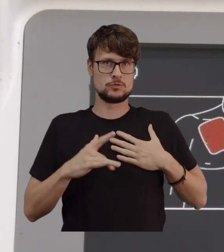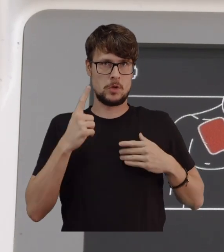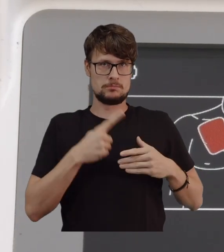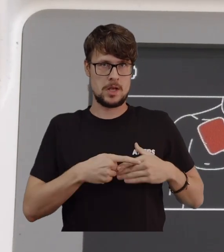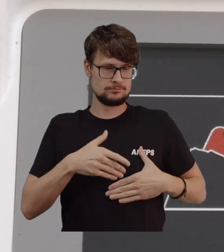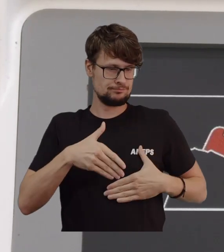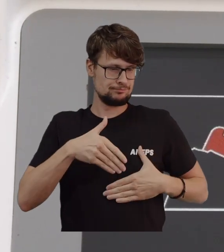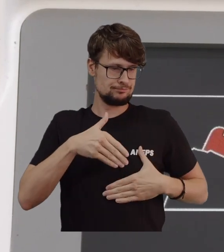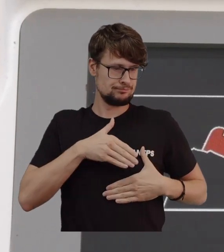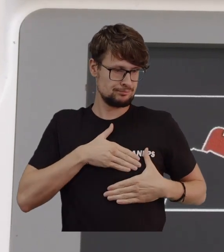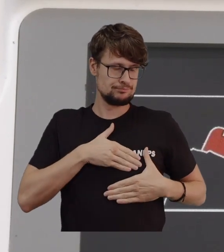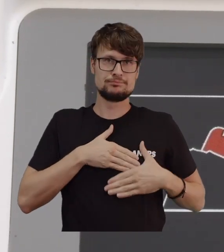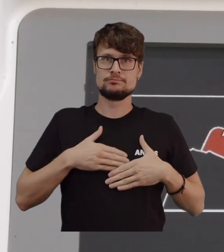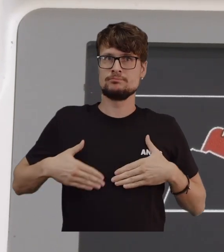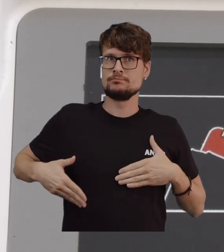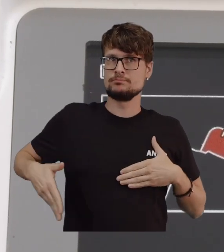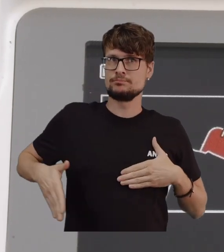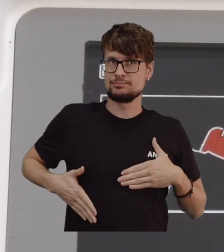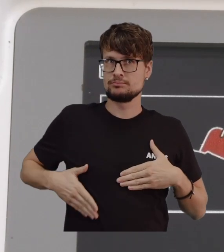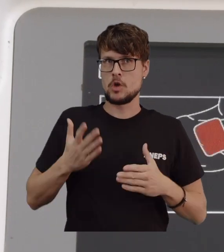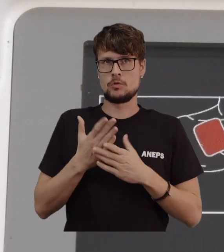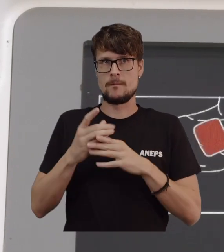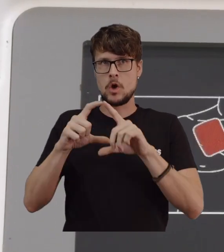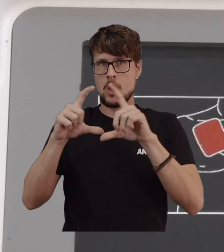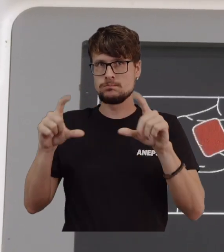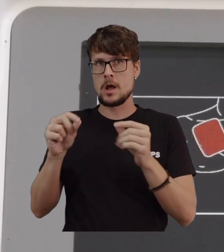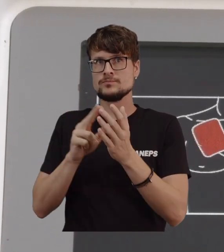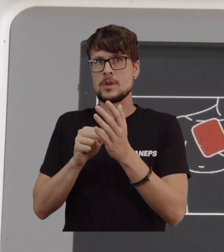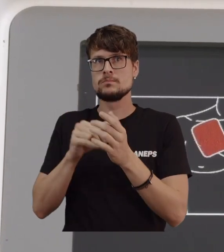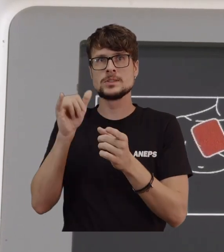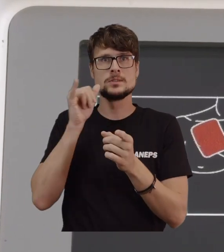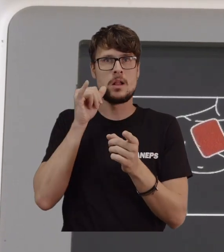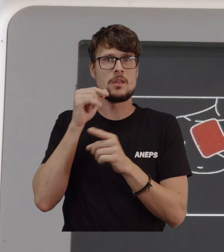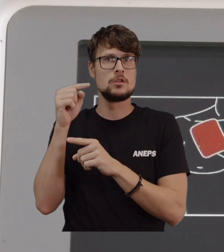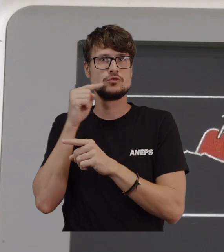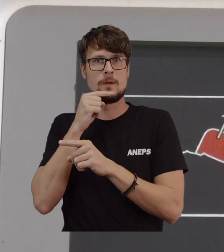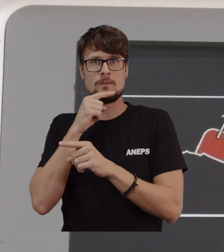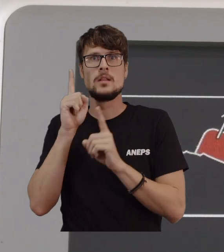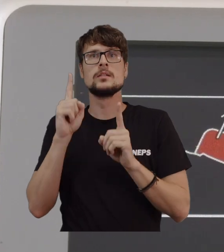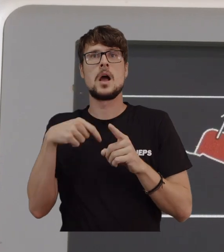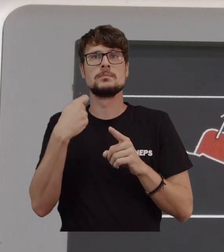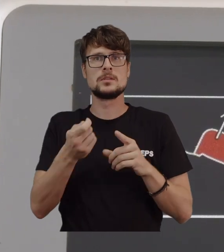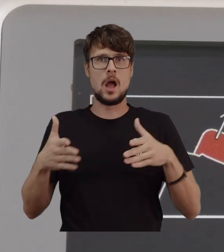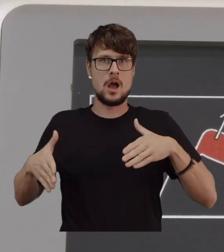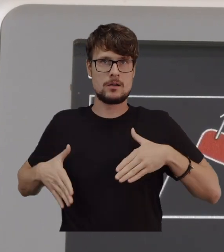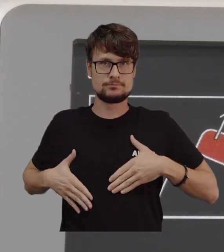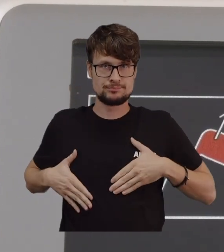obalu. Umiestnite elektródy na pacienta tak, ako je uvedené v návode.